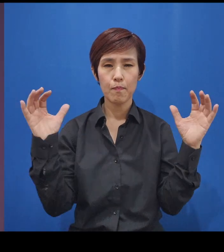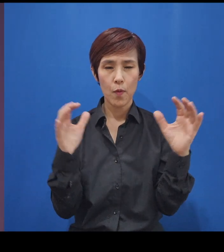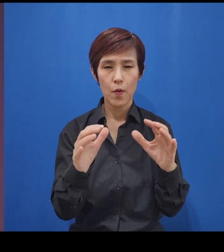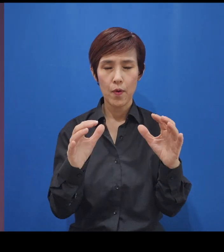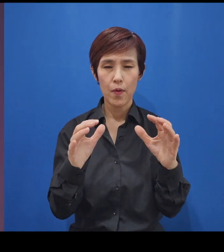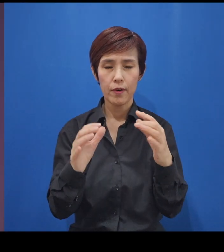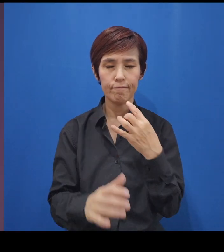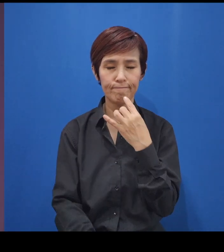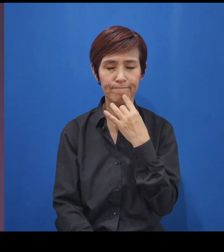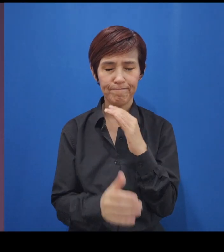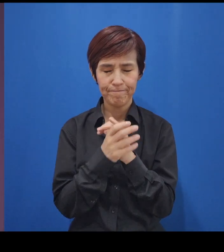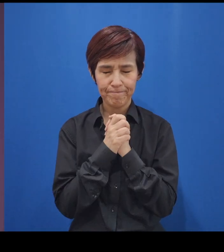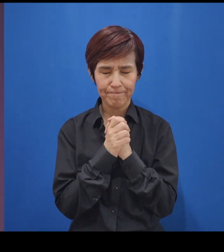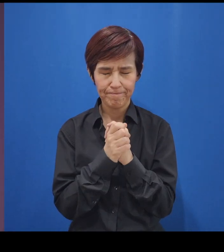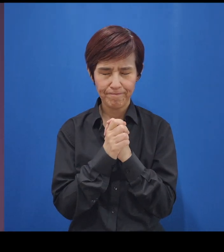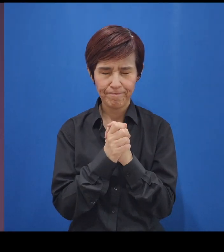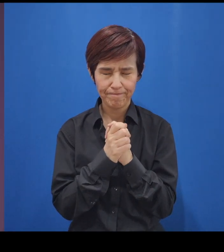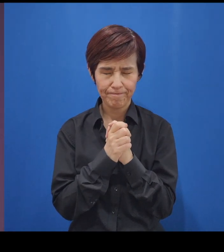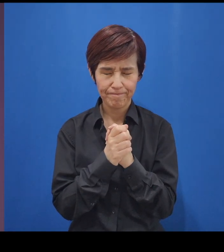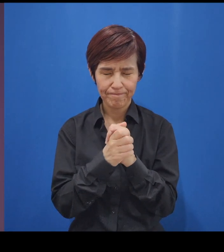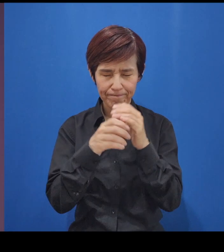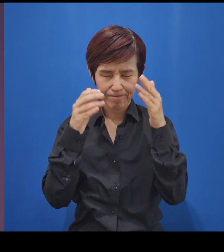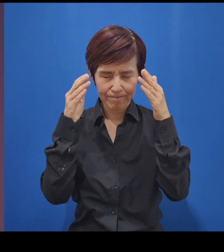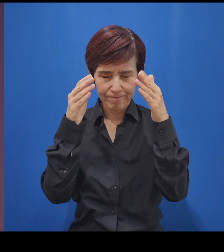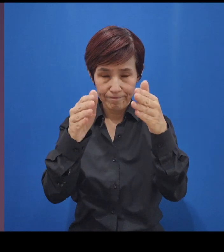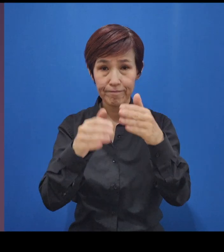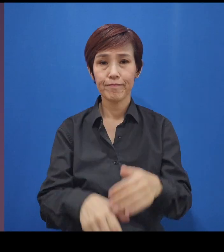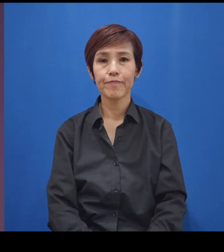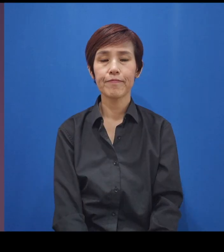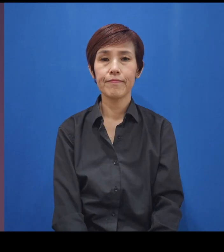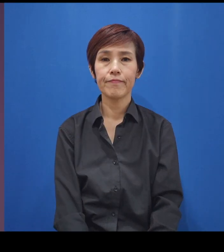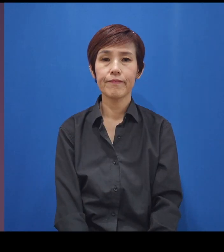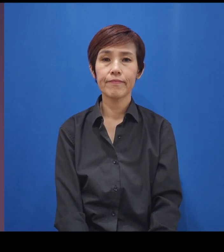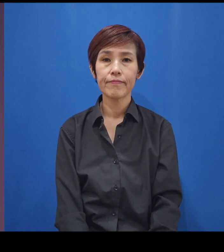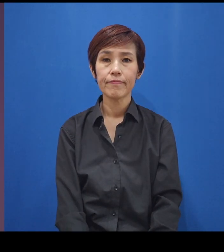모여 오로지 기도에 힘쓰니라.